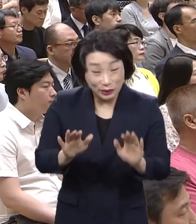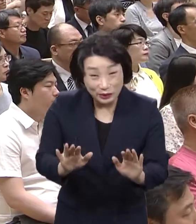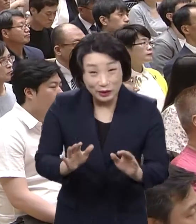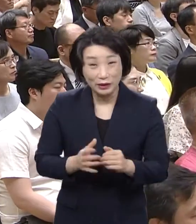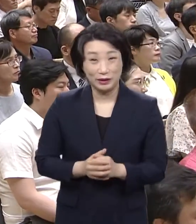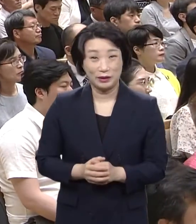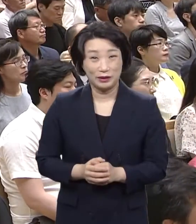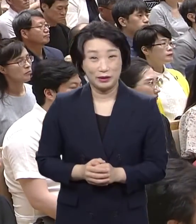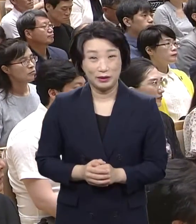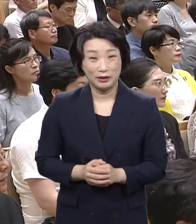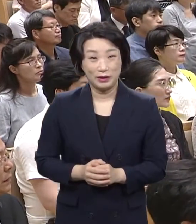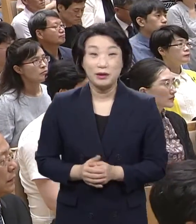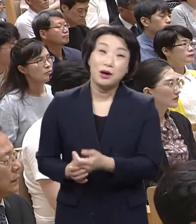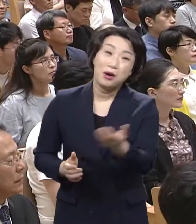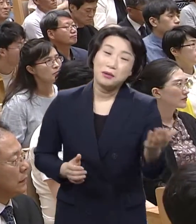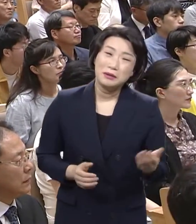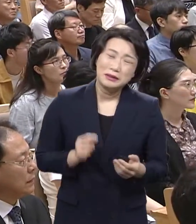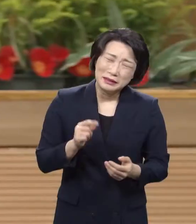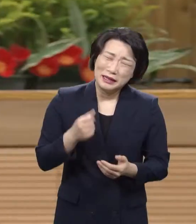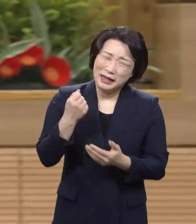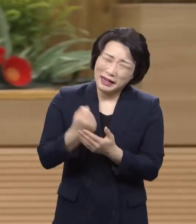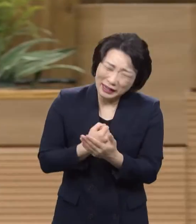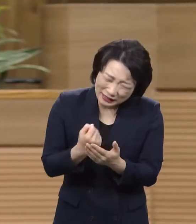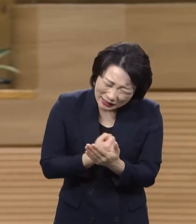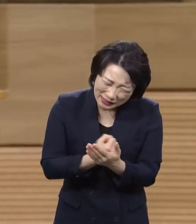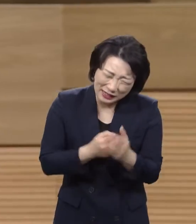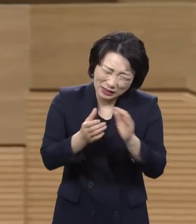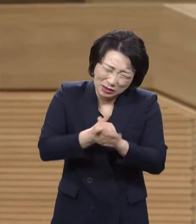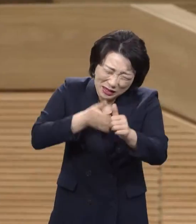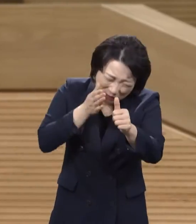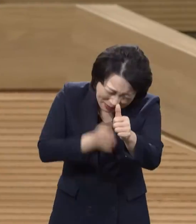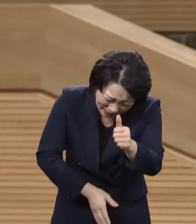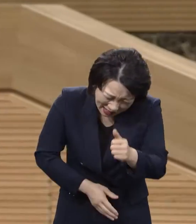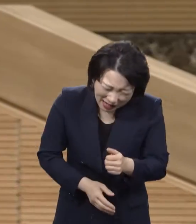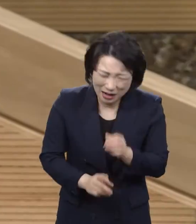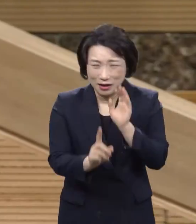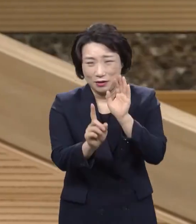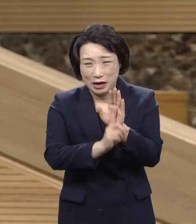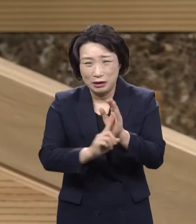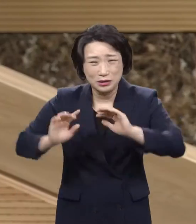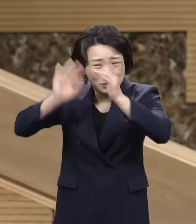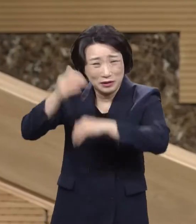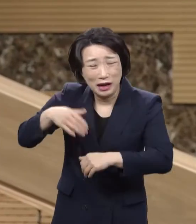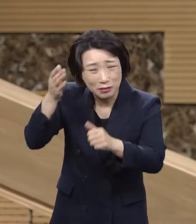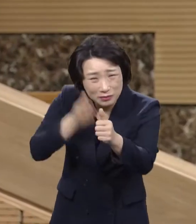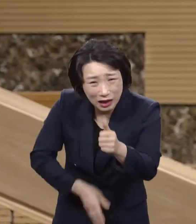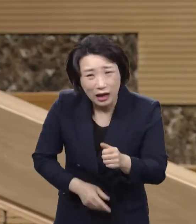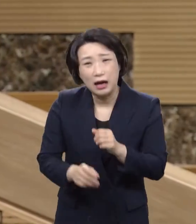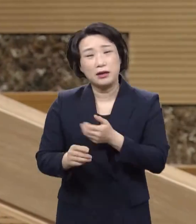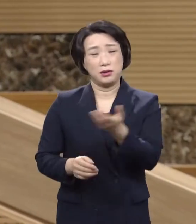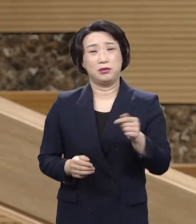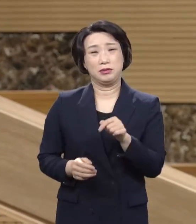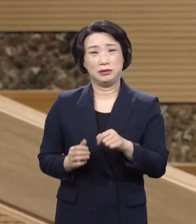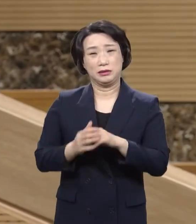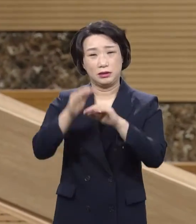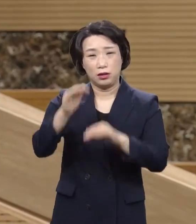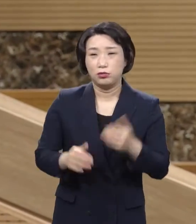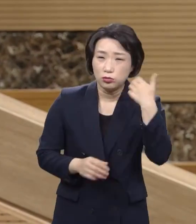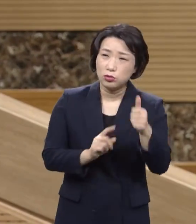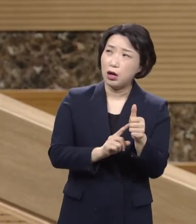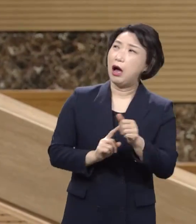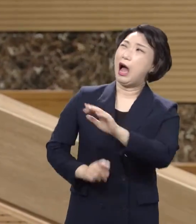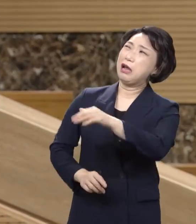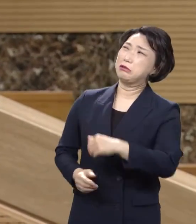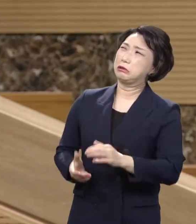그런데 그 애절한 기도하자, 천국 가자 라고 하는데, 어떤 사람